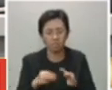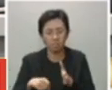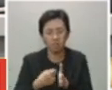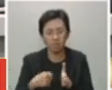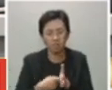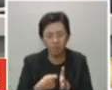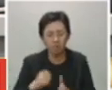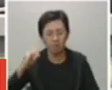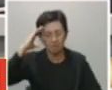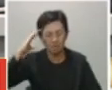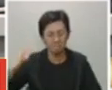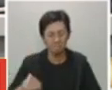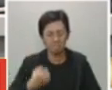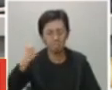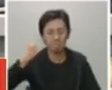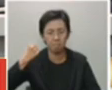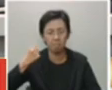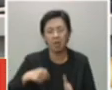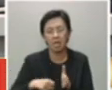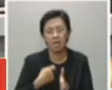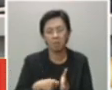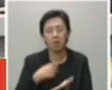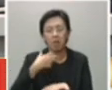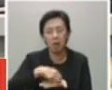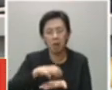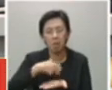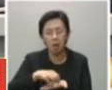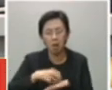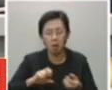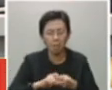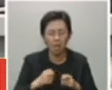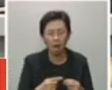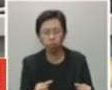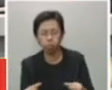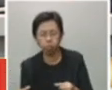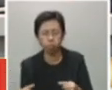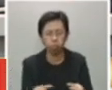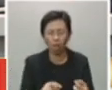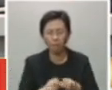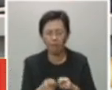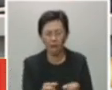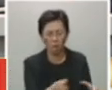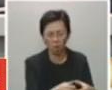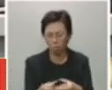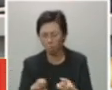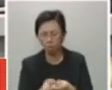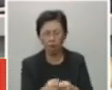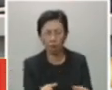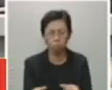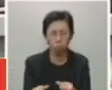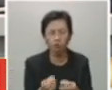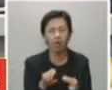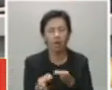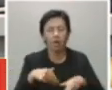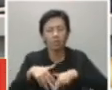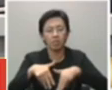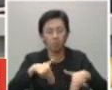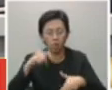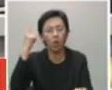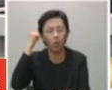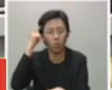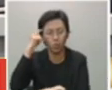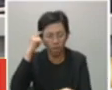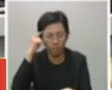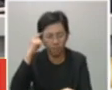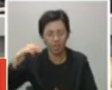องยึดอำนาจเพราะบ้านเมืองเกิดความขัดแย้งแล้วก็ชี้แจงให้พี่น้องประชาชนทราบว่าก